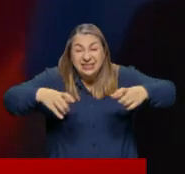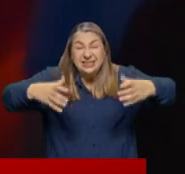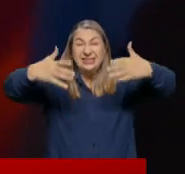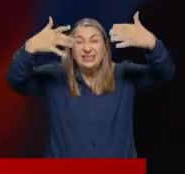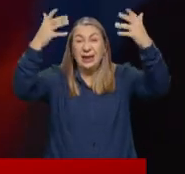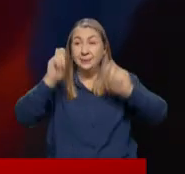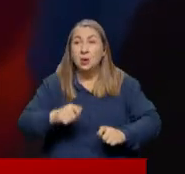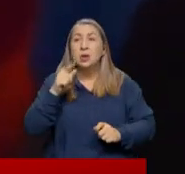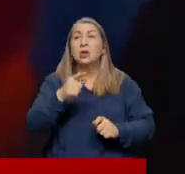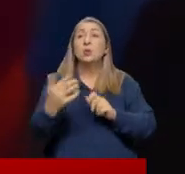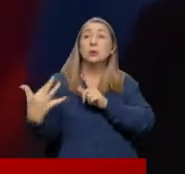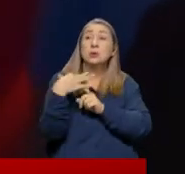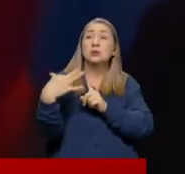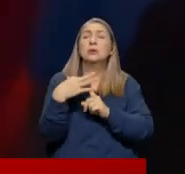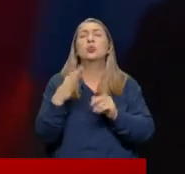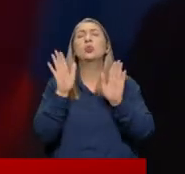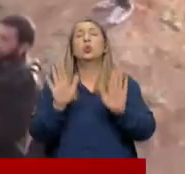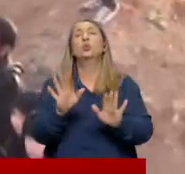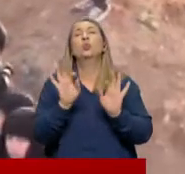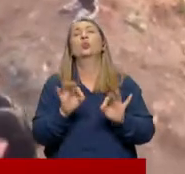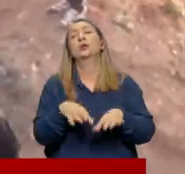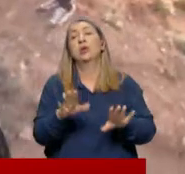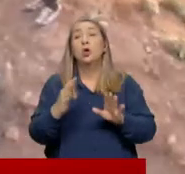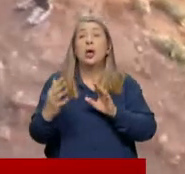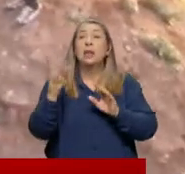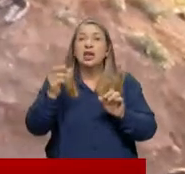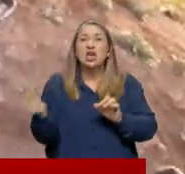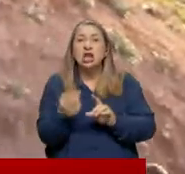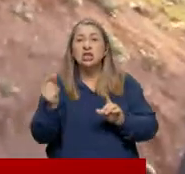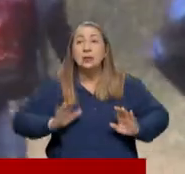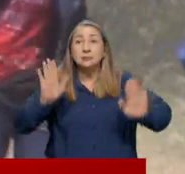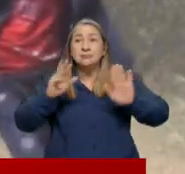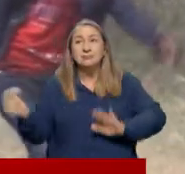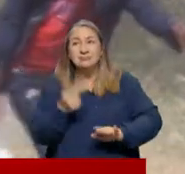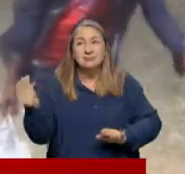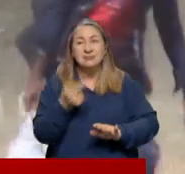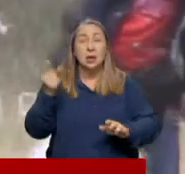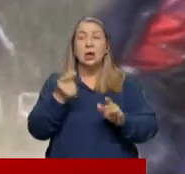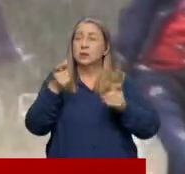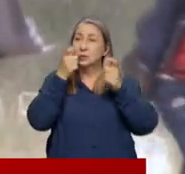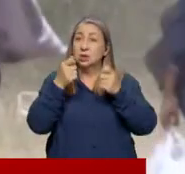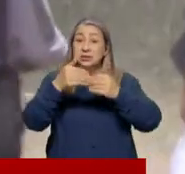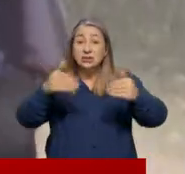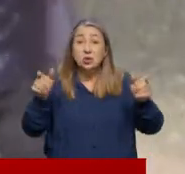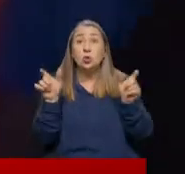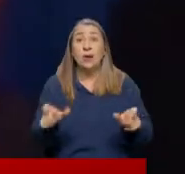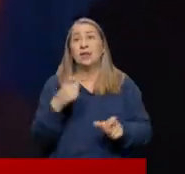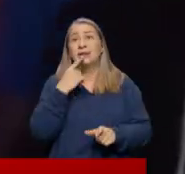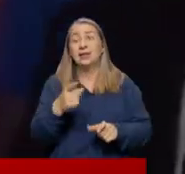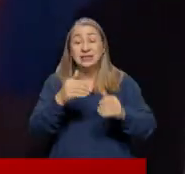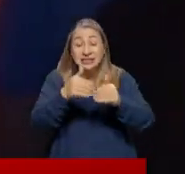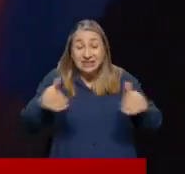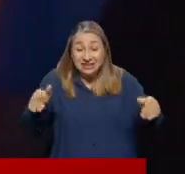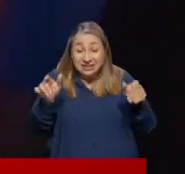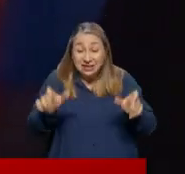etseniz yine de bu göçü durdurmak mümkün değil düzensiz geçen özellikle dikkat çektiği sınır güvenliği vurgusu yaptı Özdağ